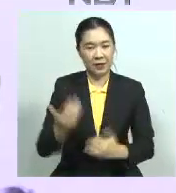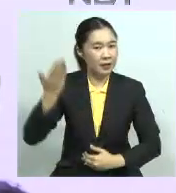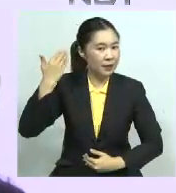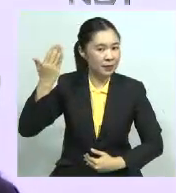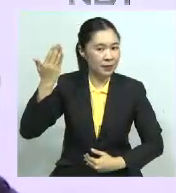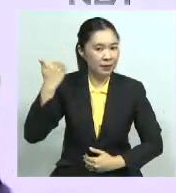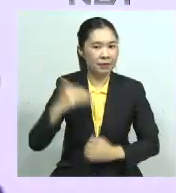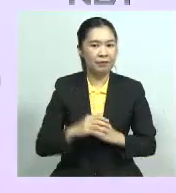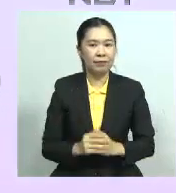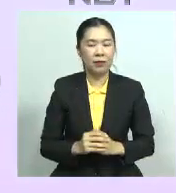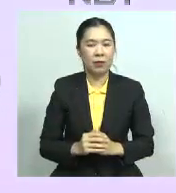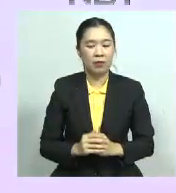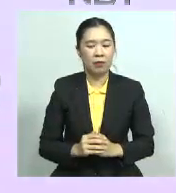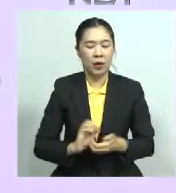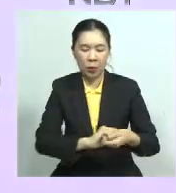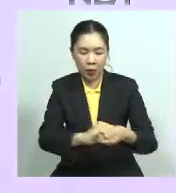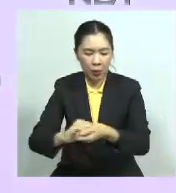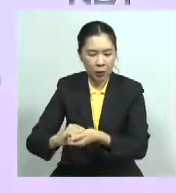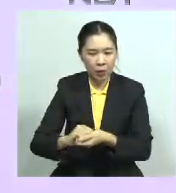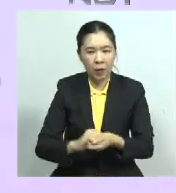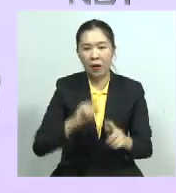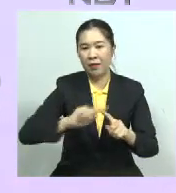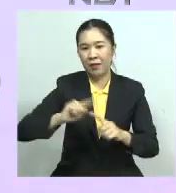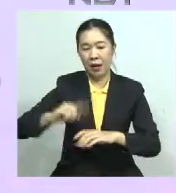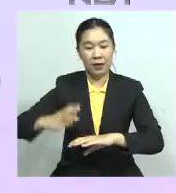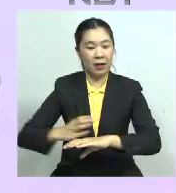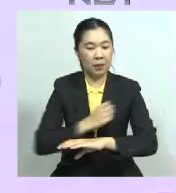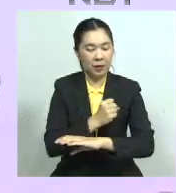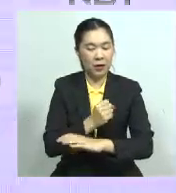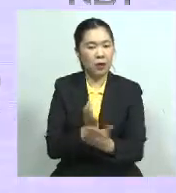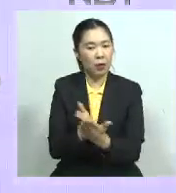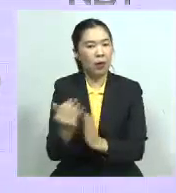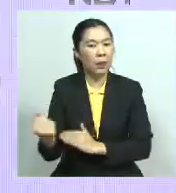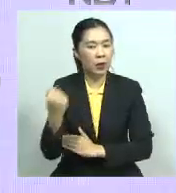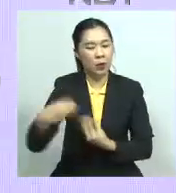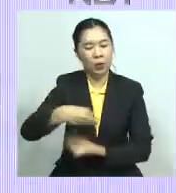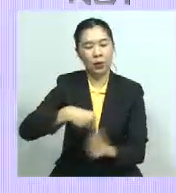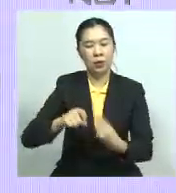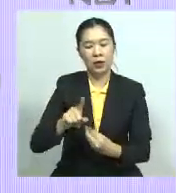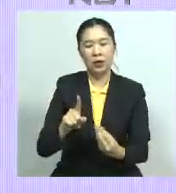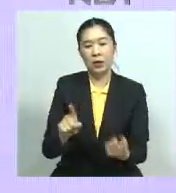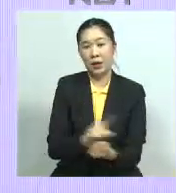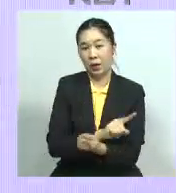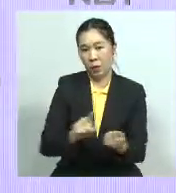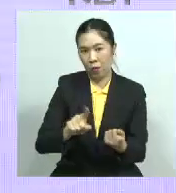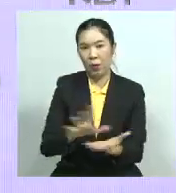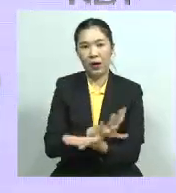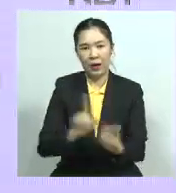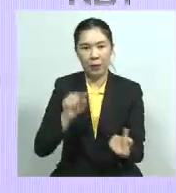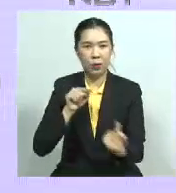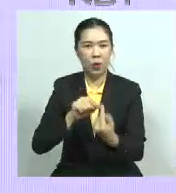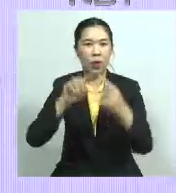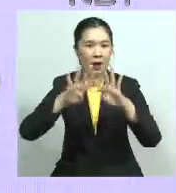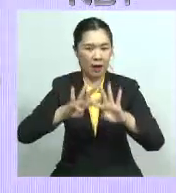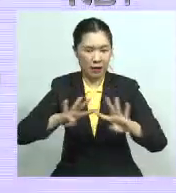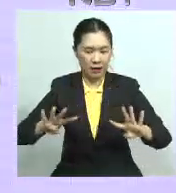าสะท้อนให้เห็นถึงความสัมพันธ์ทางภูมิศาสตร์การเมืองความมั่นคงเศรษฐกิจสังคมและวัฒนธรรมในภูมิภาคอาเซียน